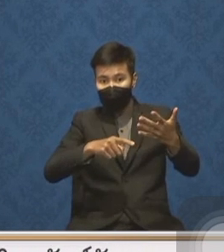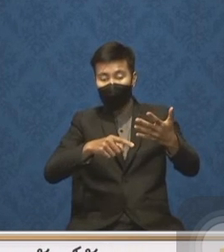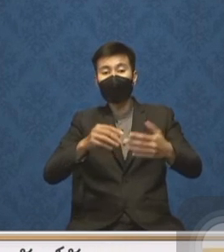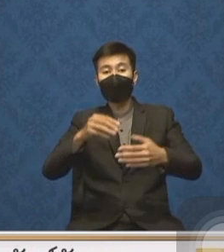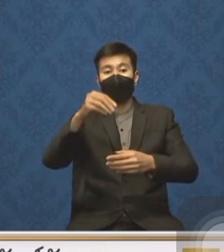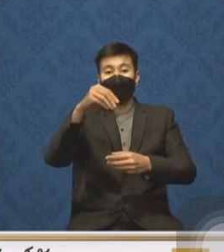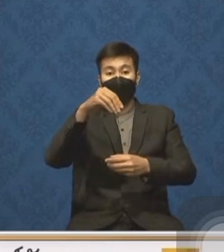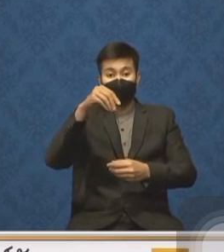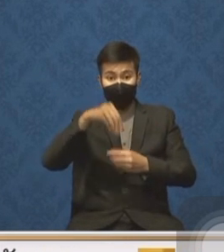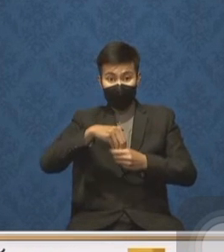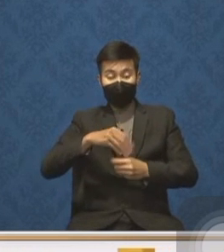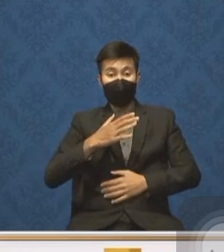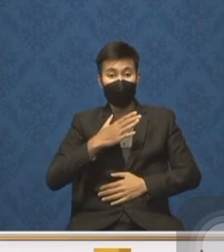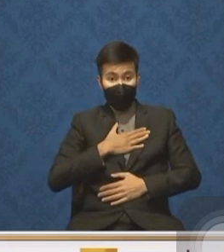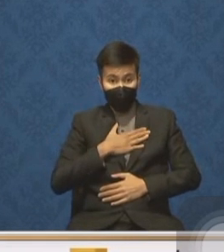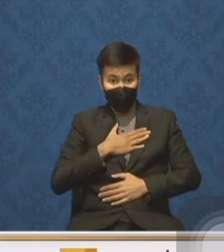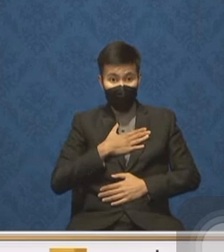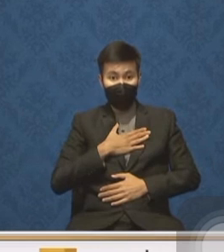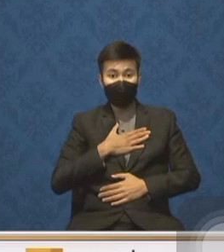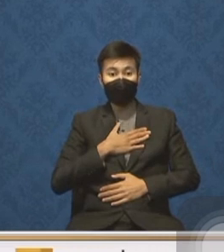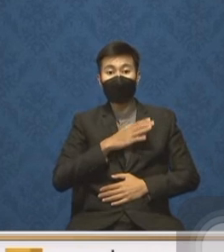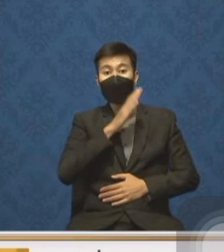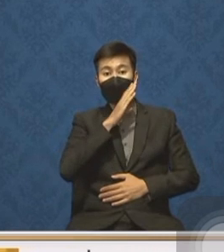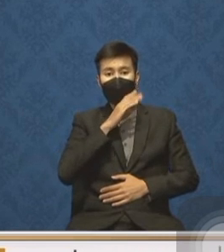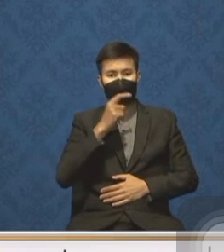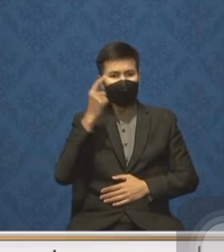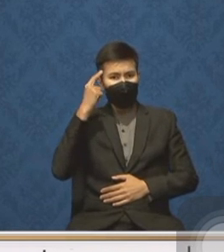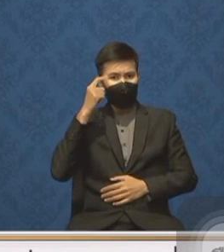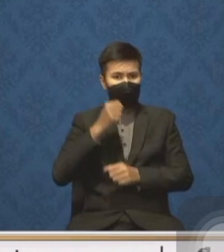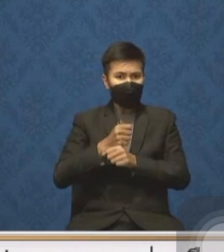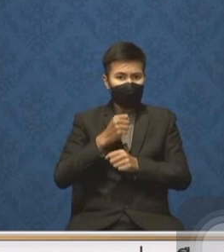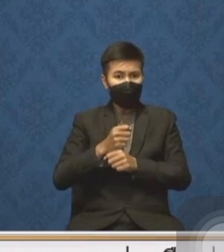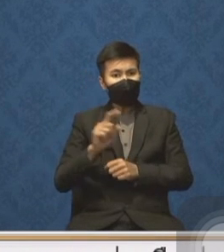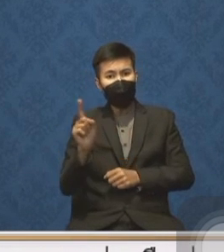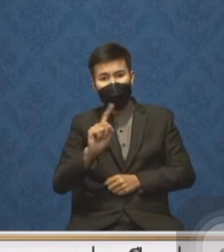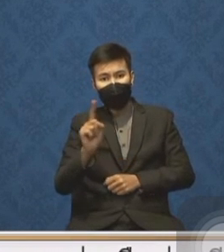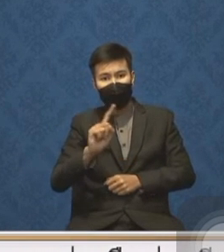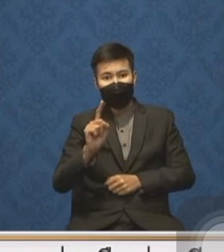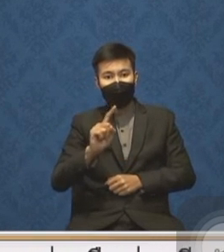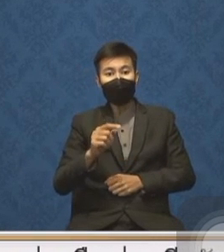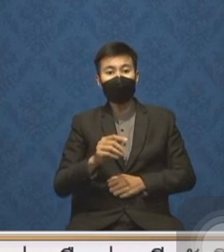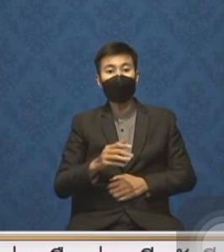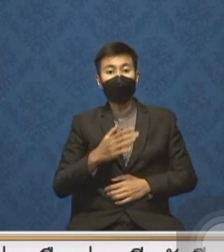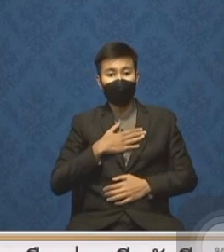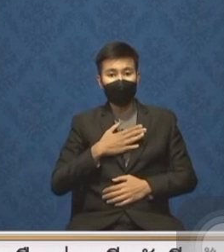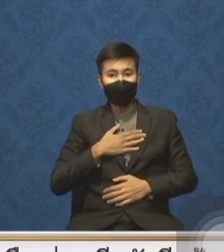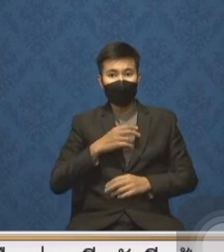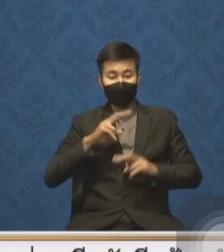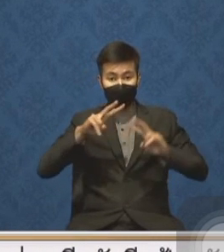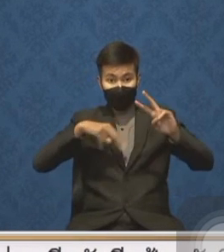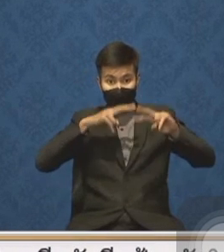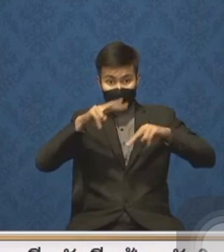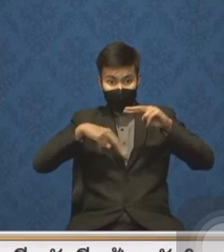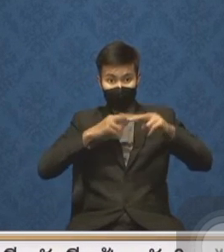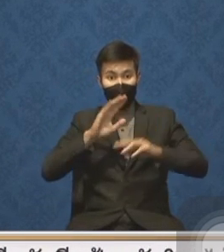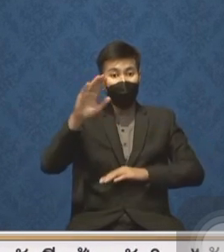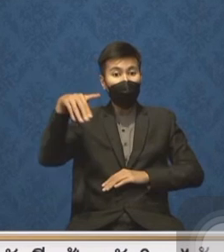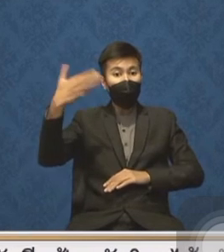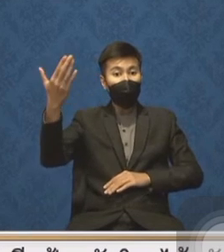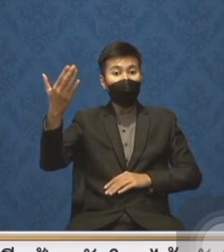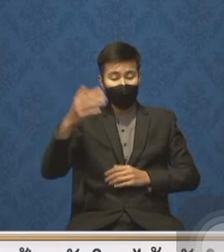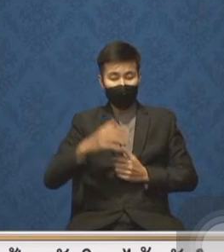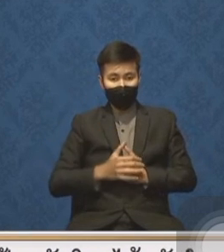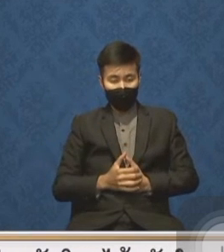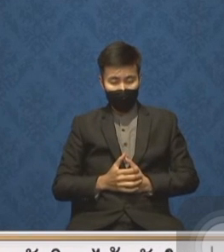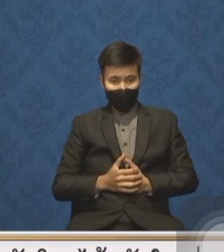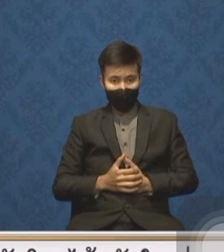ดิการเรามาเพราะฉะนั้นเราจะทำอะไรก็แล้วแต่เนี่ยเราเองต้องหันกลับมาดูตัวเราเองครับถ้าเราจะไปเรียกร้องหาสำนึกจากใครก็แล้ว